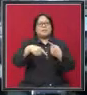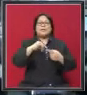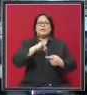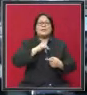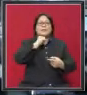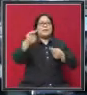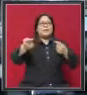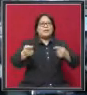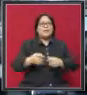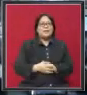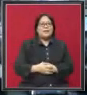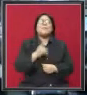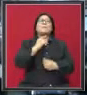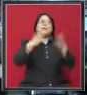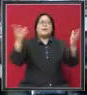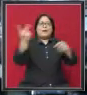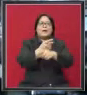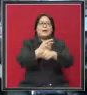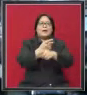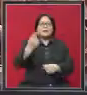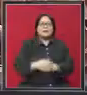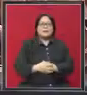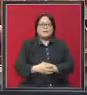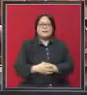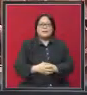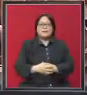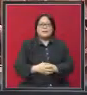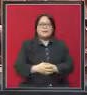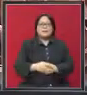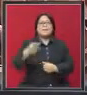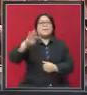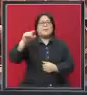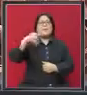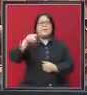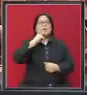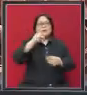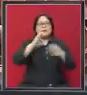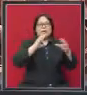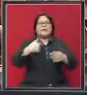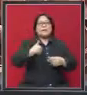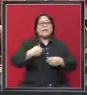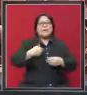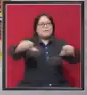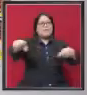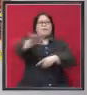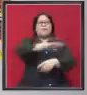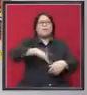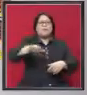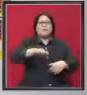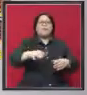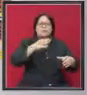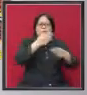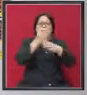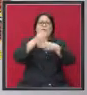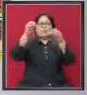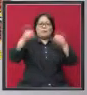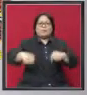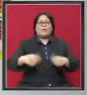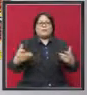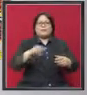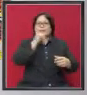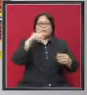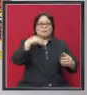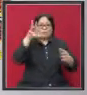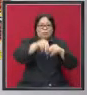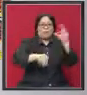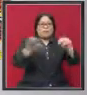Bila yang saya tak kawal? Banyak kali tadi. Ya, bila Berhormat Tampau bercakap, saya benarkan diganggu. Semua kamu mencelah. Ya, tak betul. Ada